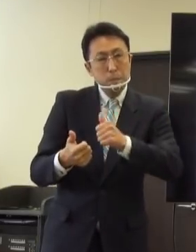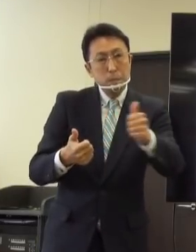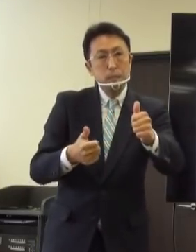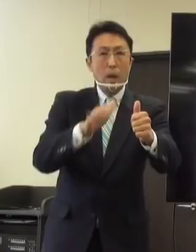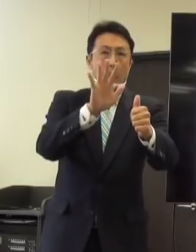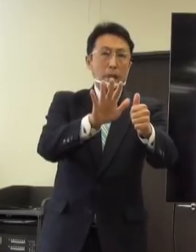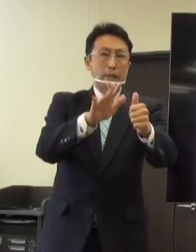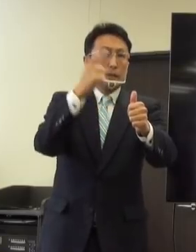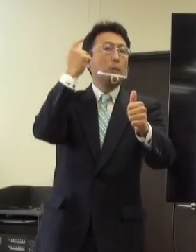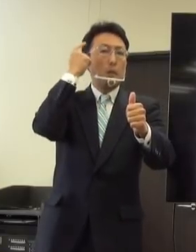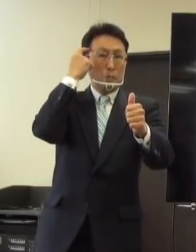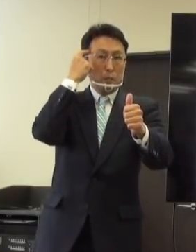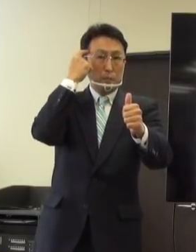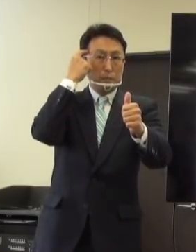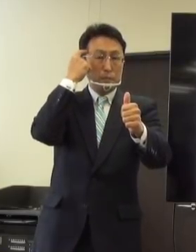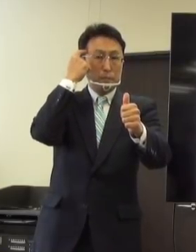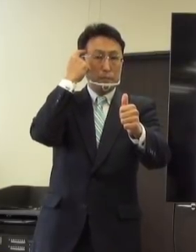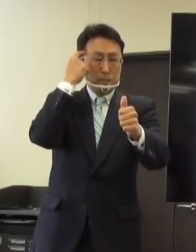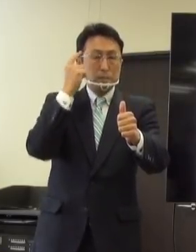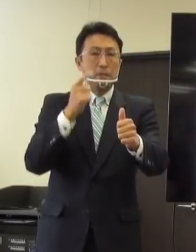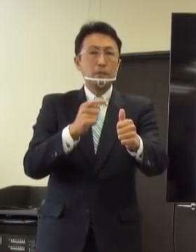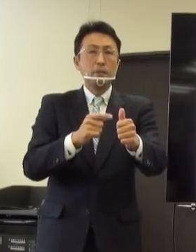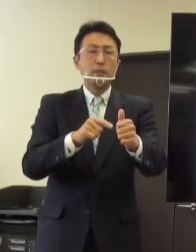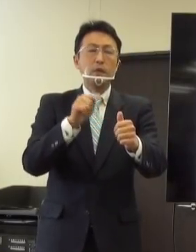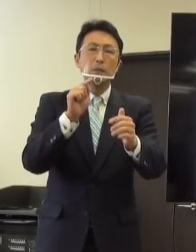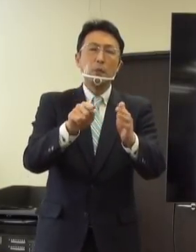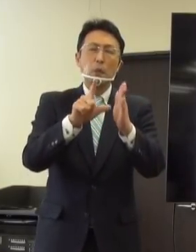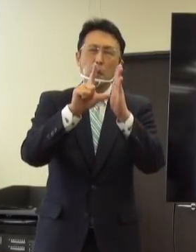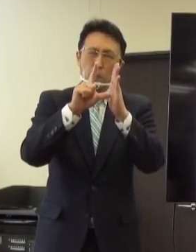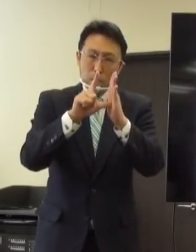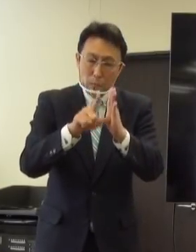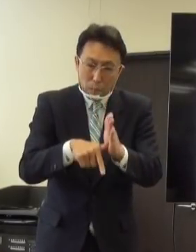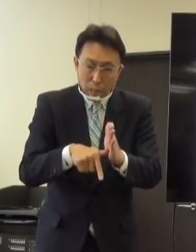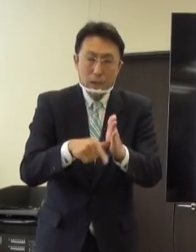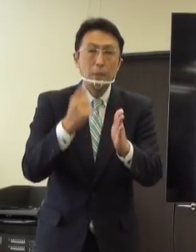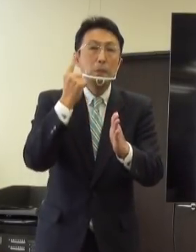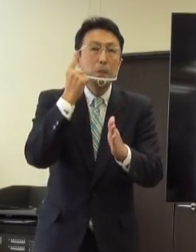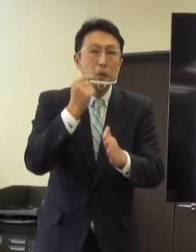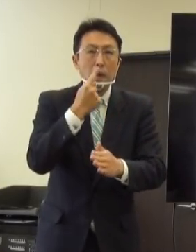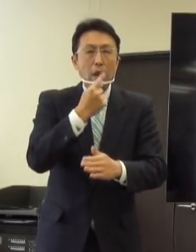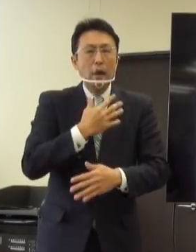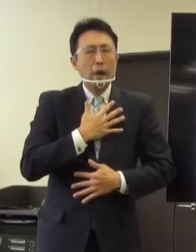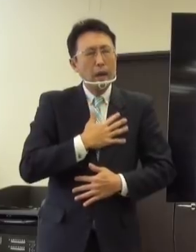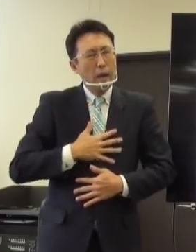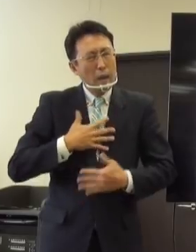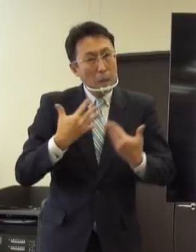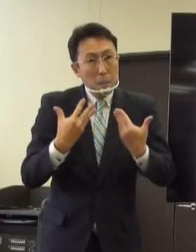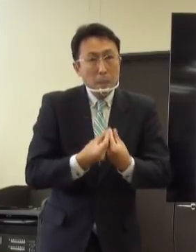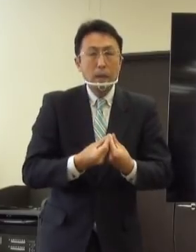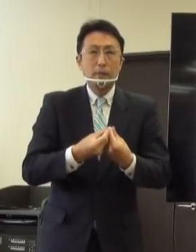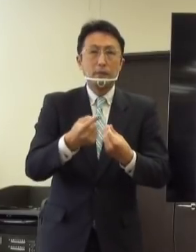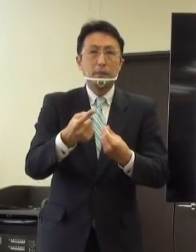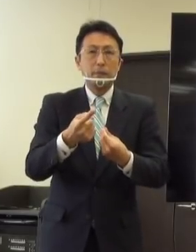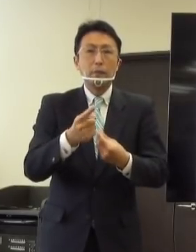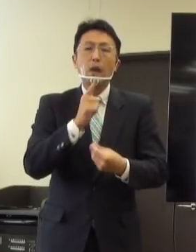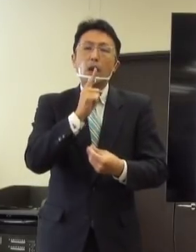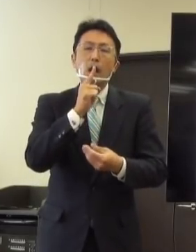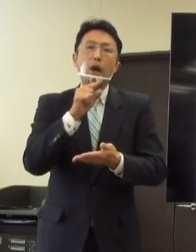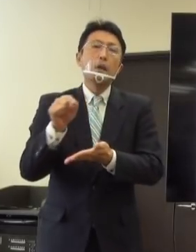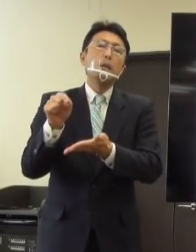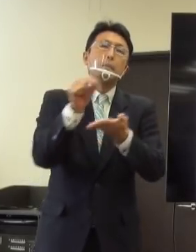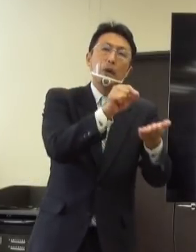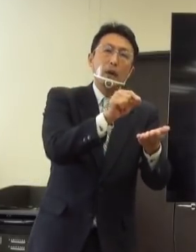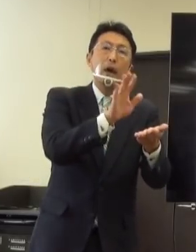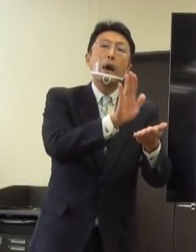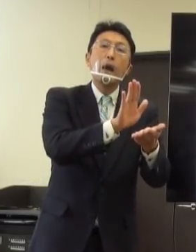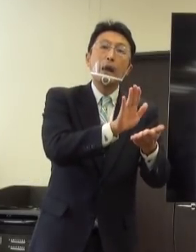定の異変を訴えていただければ、今現在は非常にこう幅広に検査をしますので、検査が